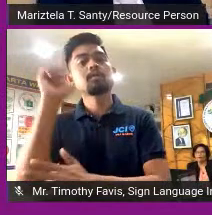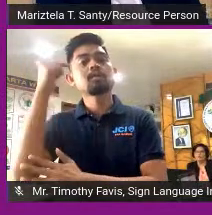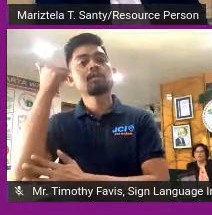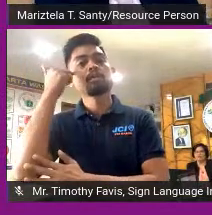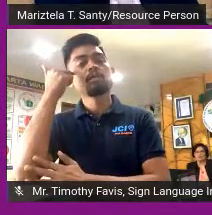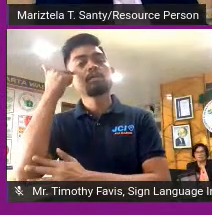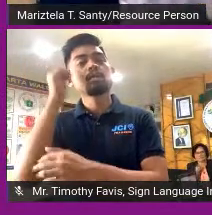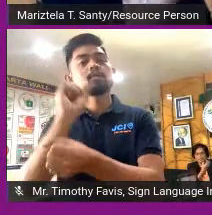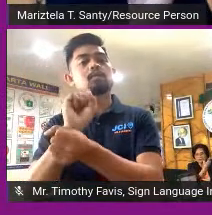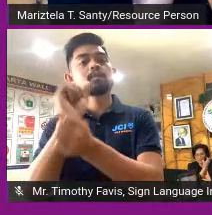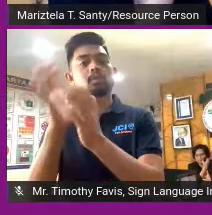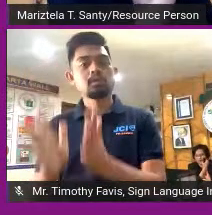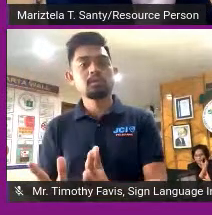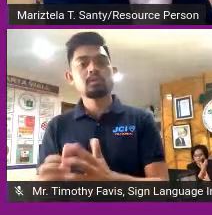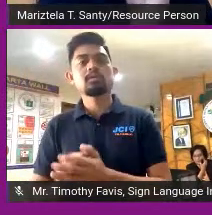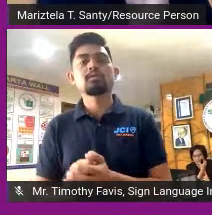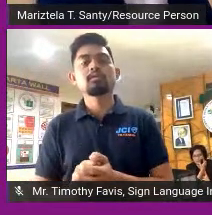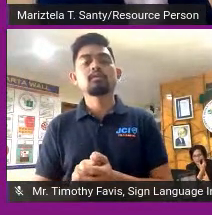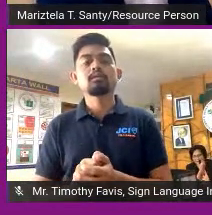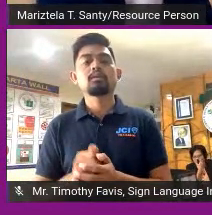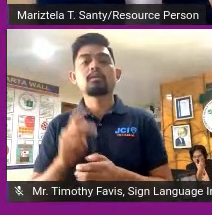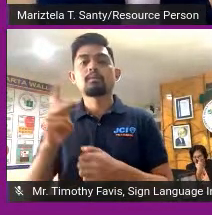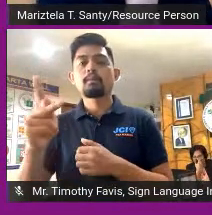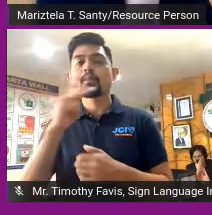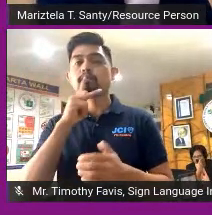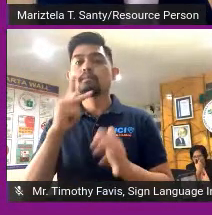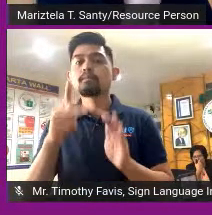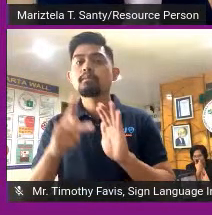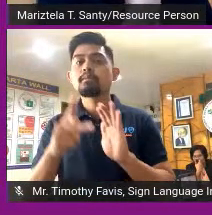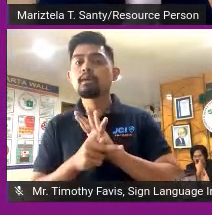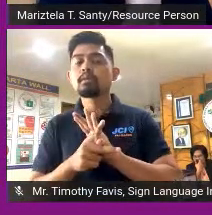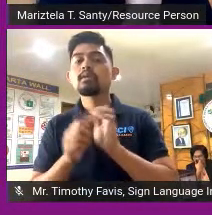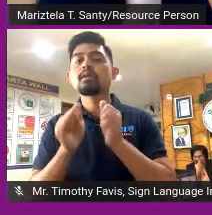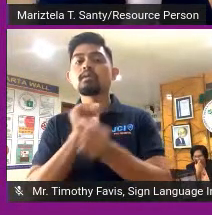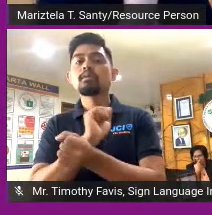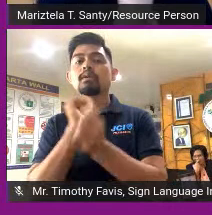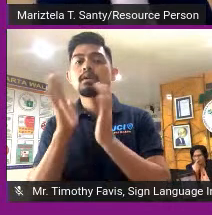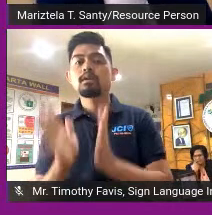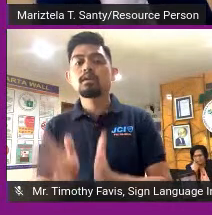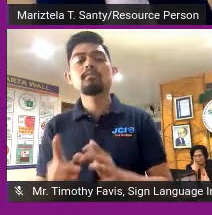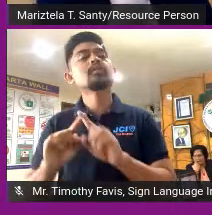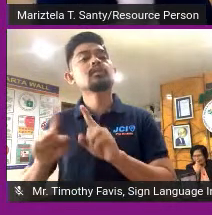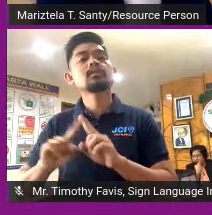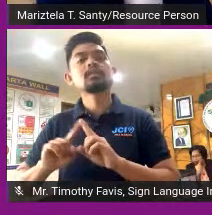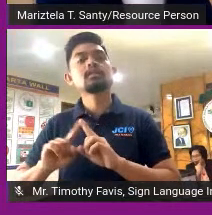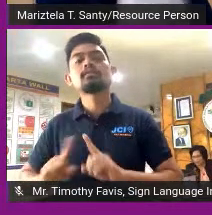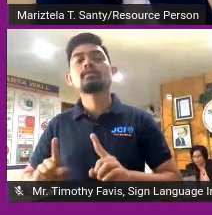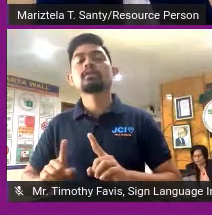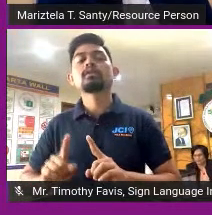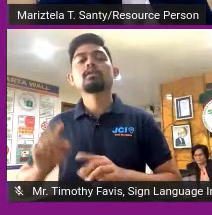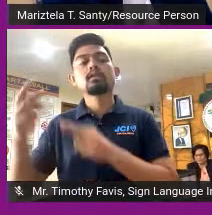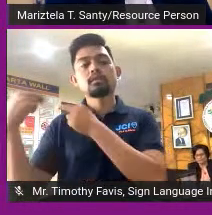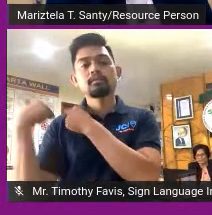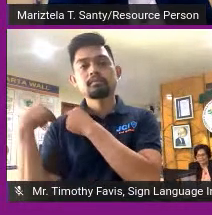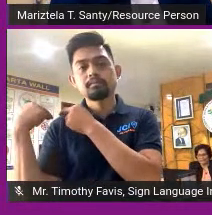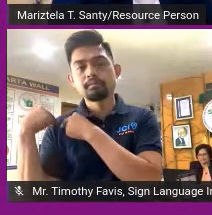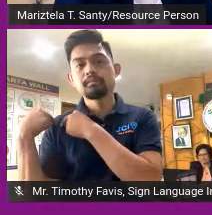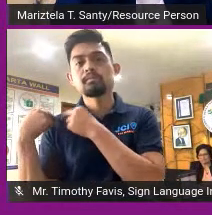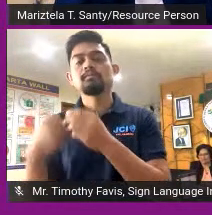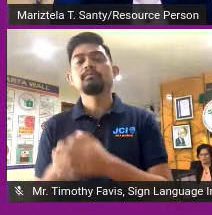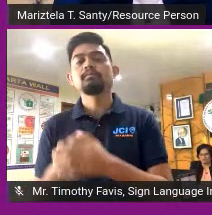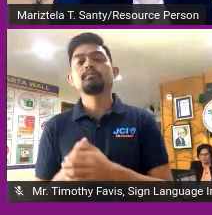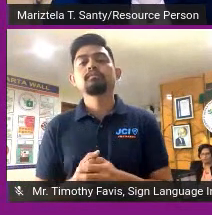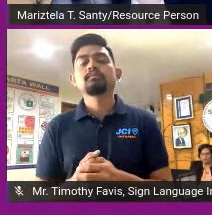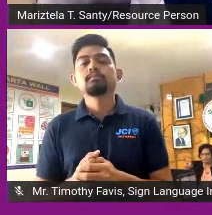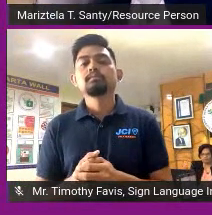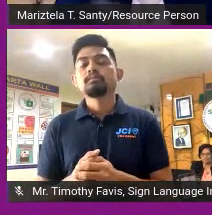government employees. Ang iba sa atin ay private, nasa private entities. And so we have different pananagutan at